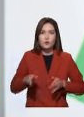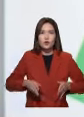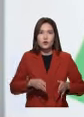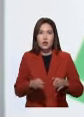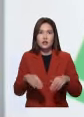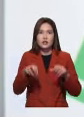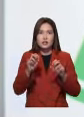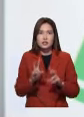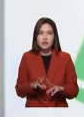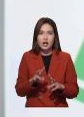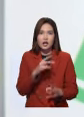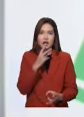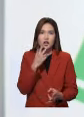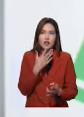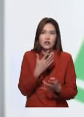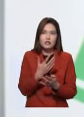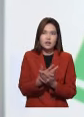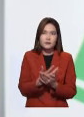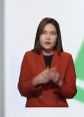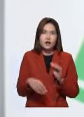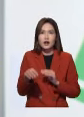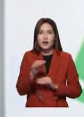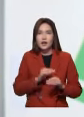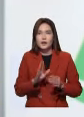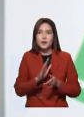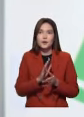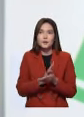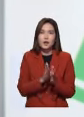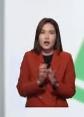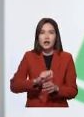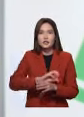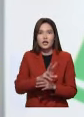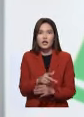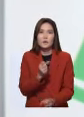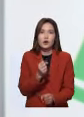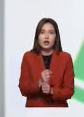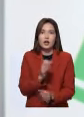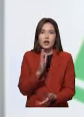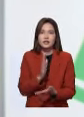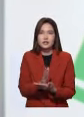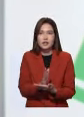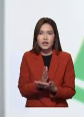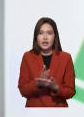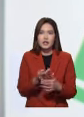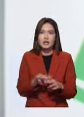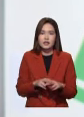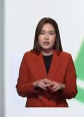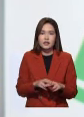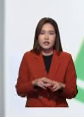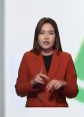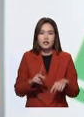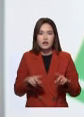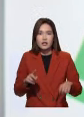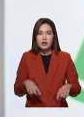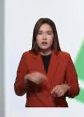ротациямен ауысып, тәжірибе алмасып, жұмыс жасау сондай үрдіс қалыптасқан. Дәл қазір мектебімізде Гиннес